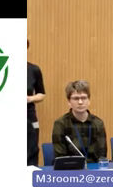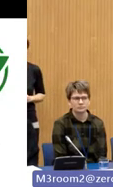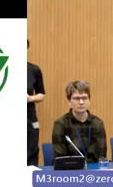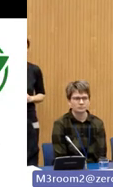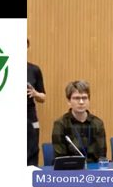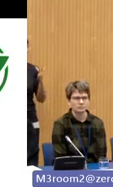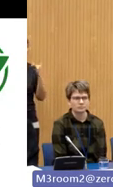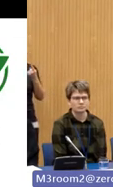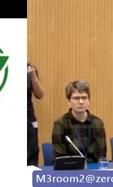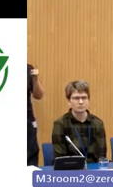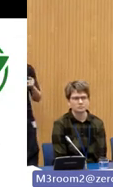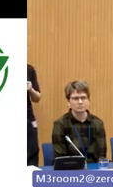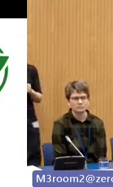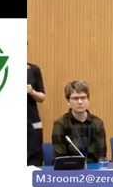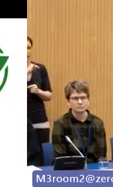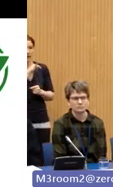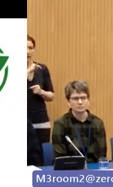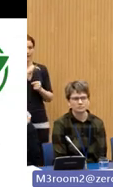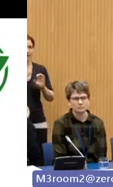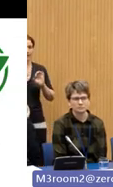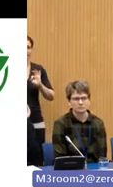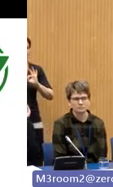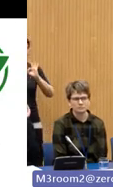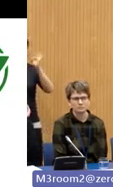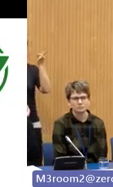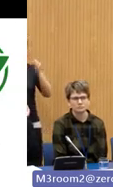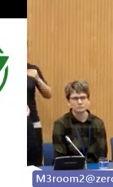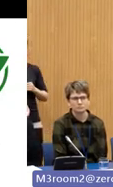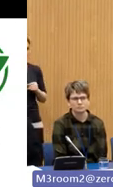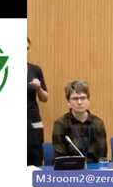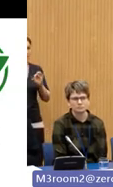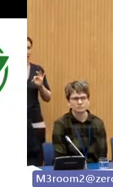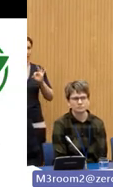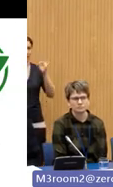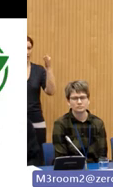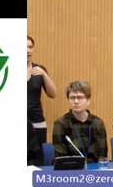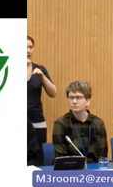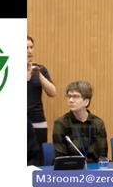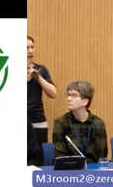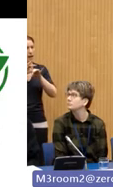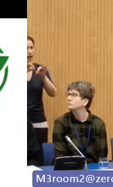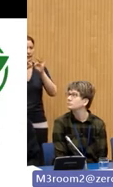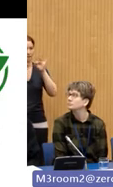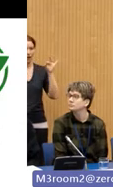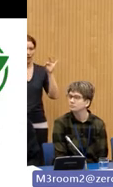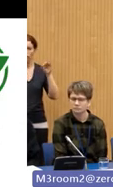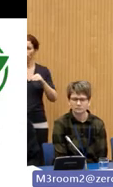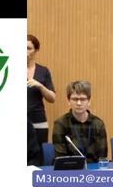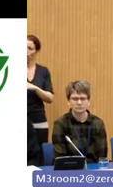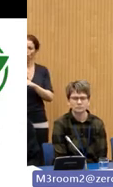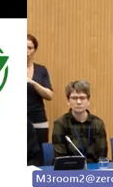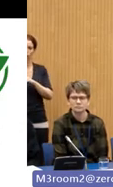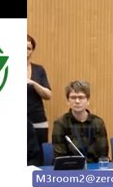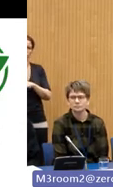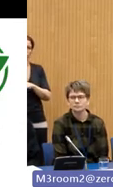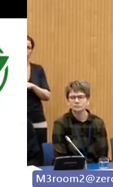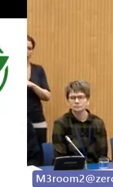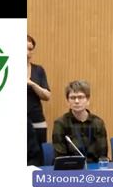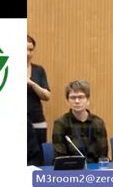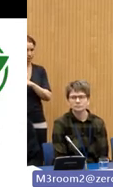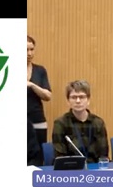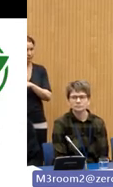Vielleicht haben Sie jetzt Interesse an dieser Qualifizierung. Es gibt zu der Qualifizierung einen Leitfaden, den können Sie hier auch auf den Folien sehen. Er ist